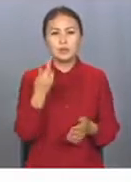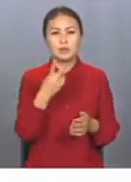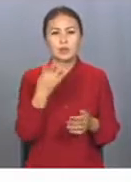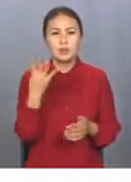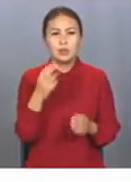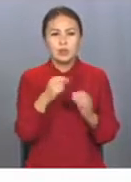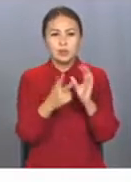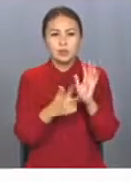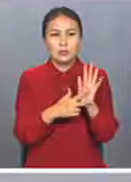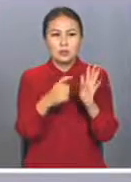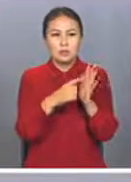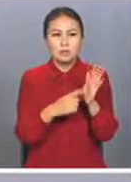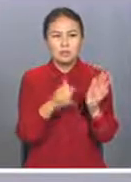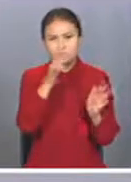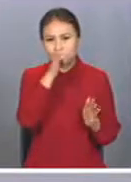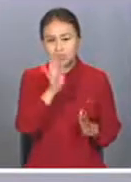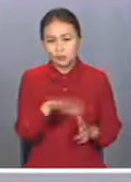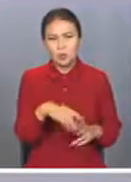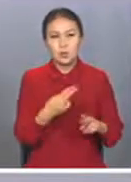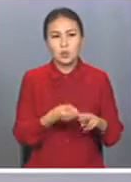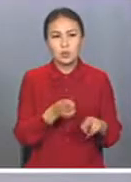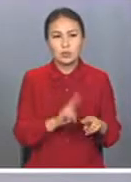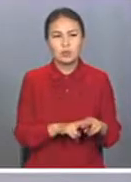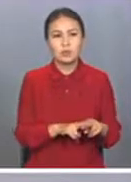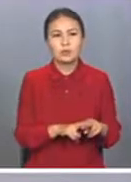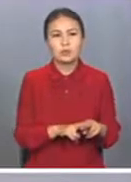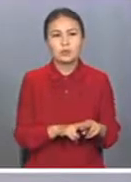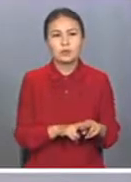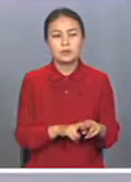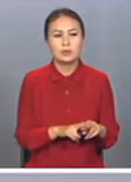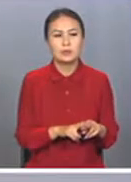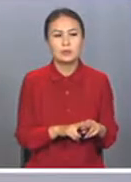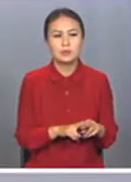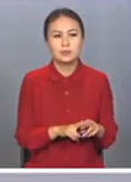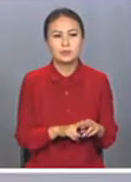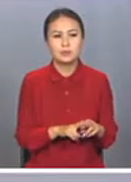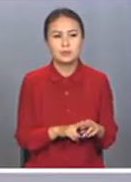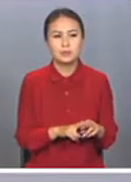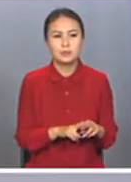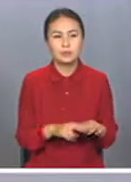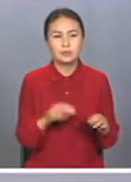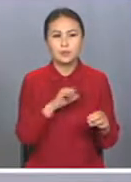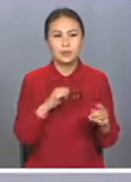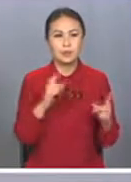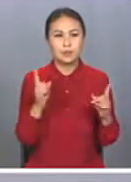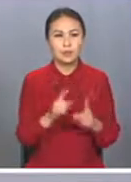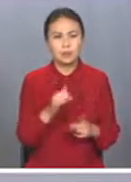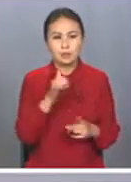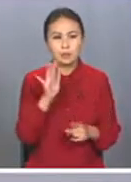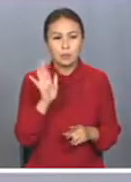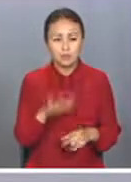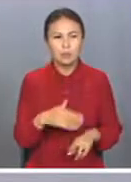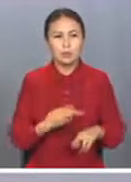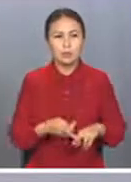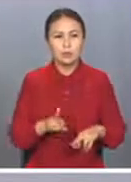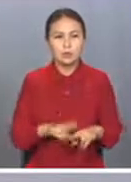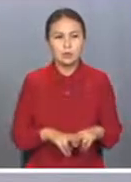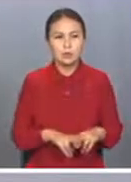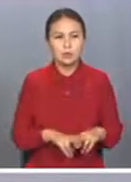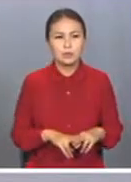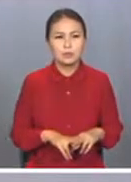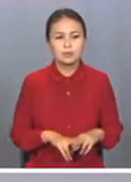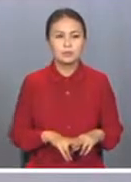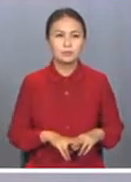18'ge bölünbeydi. Yani 24 2 sanğa da en kişi ortağı eselik bolmaydı. Şimdi 2-ci